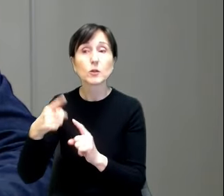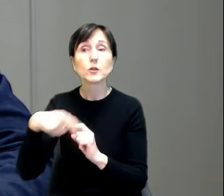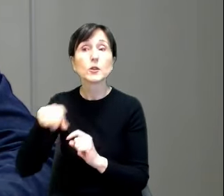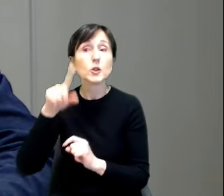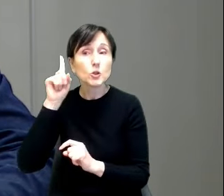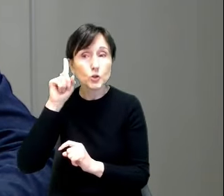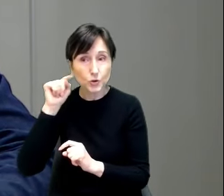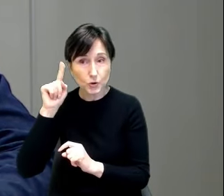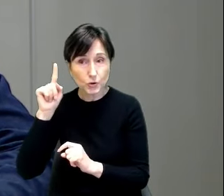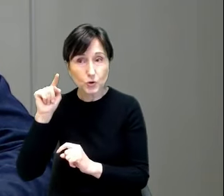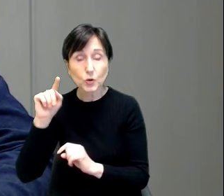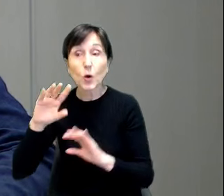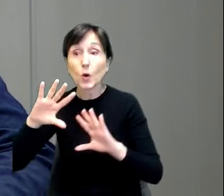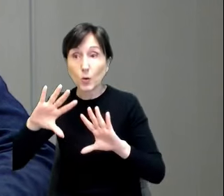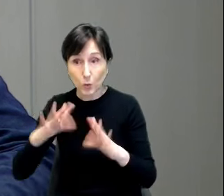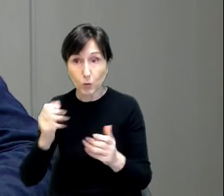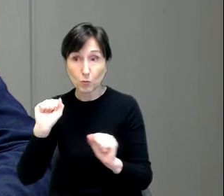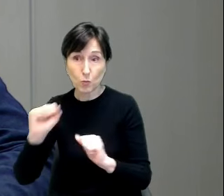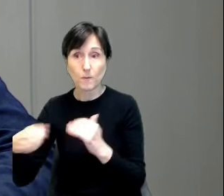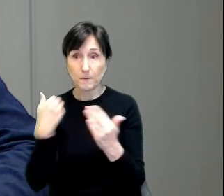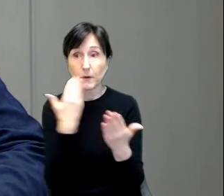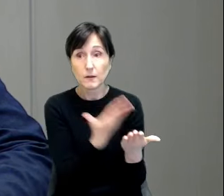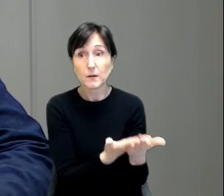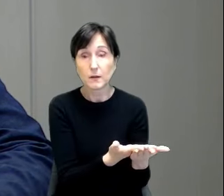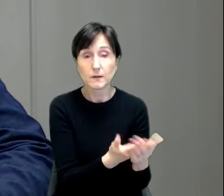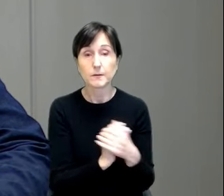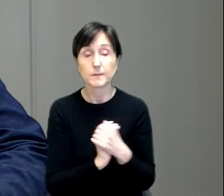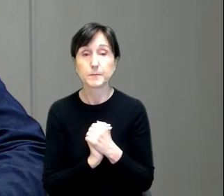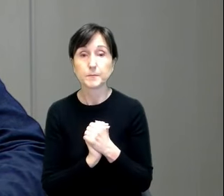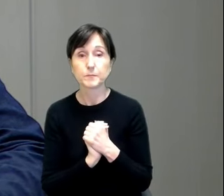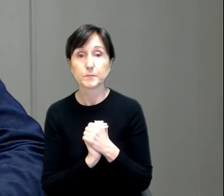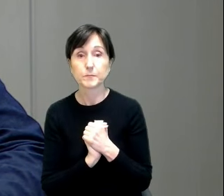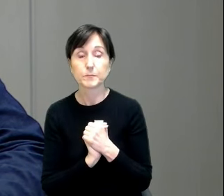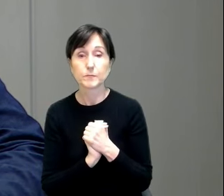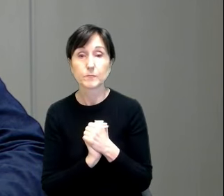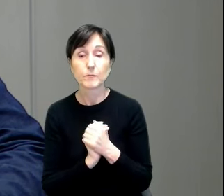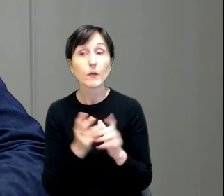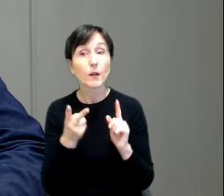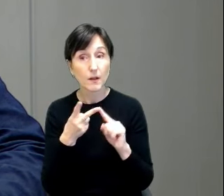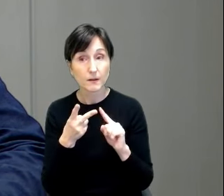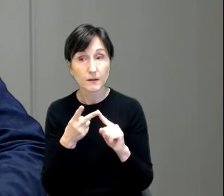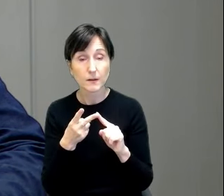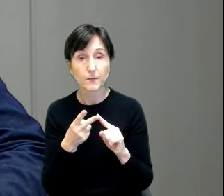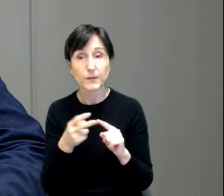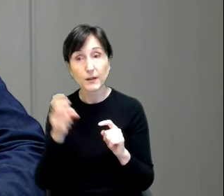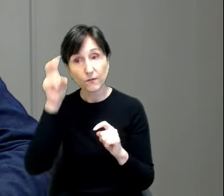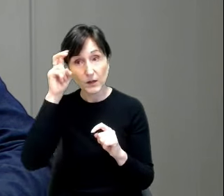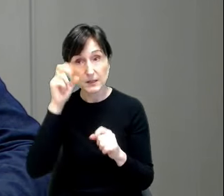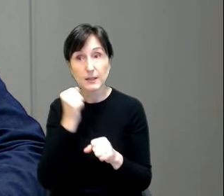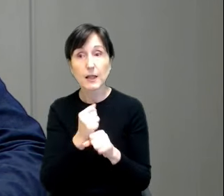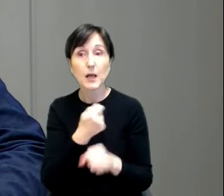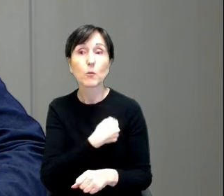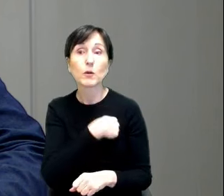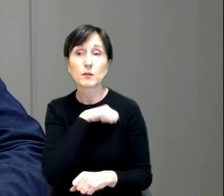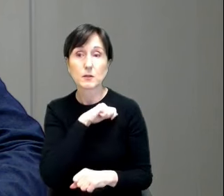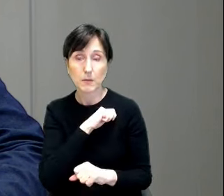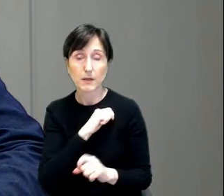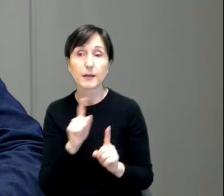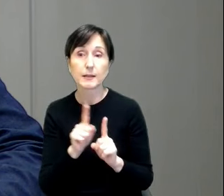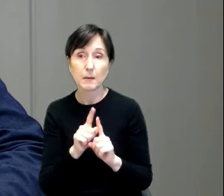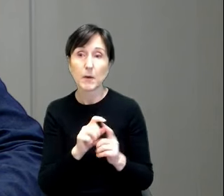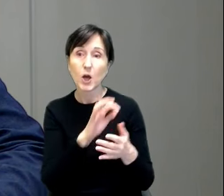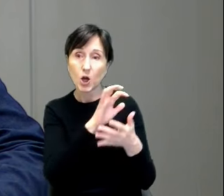kad jeigu kažkas vyksta gal tai pateikt toliau antra valstybinė darbo inspekcija taip pat savo rašte